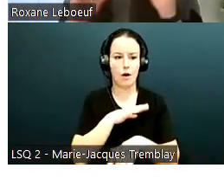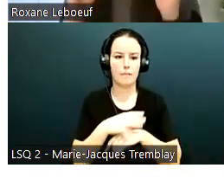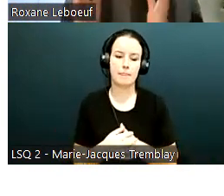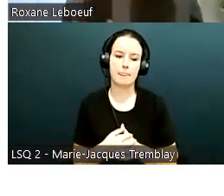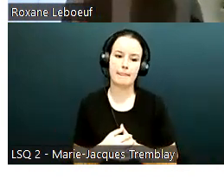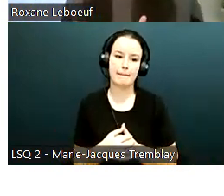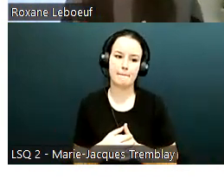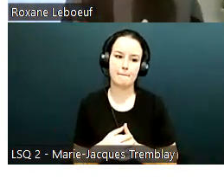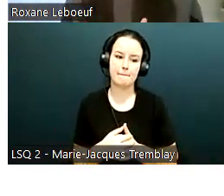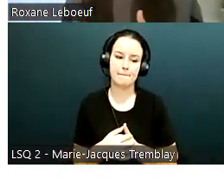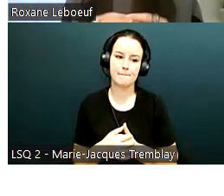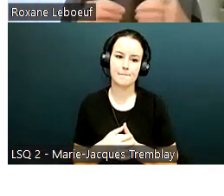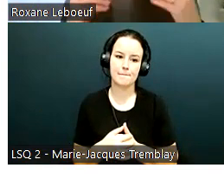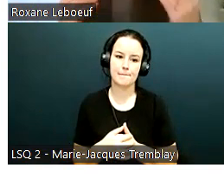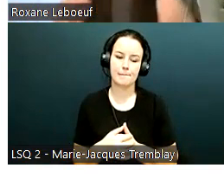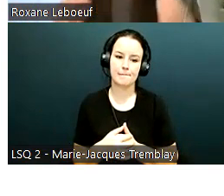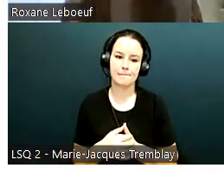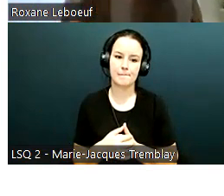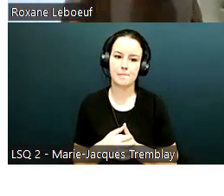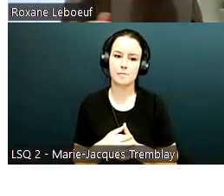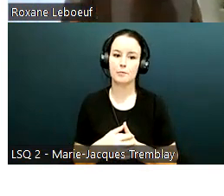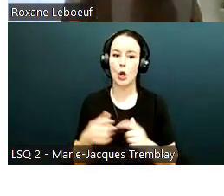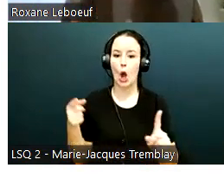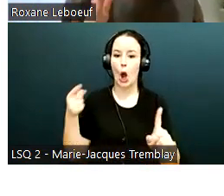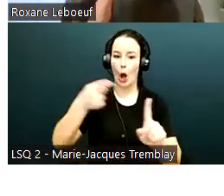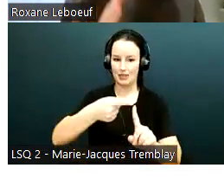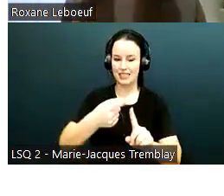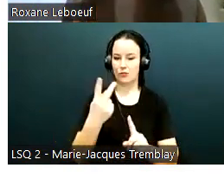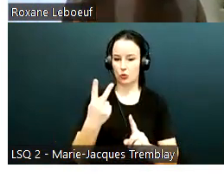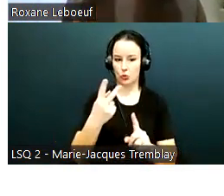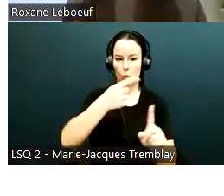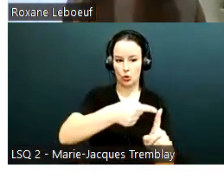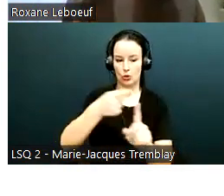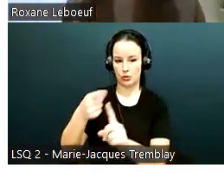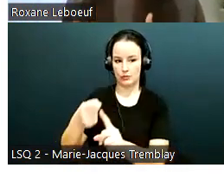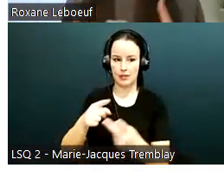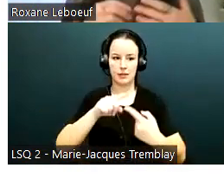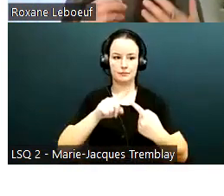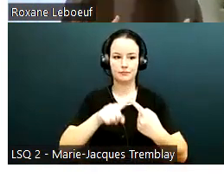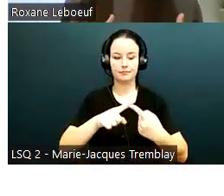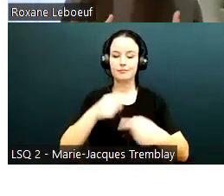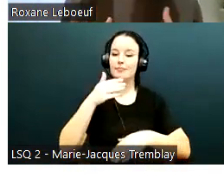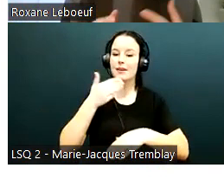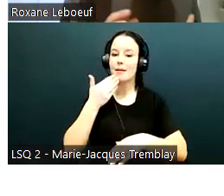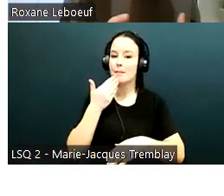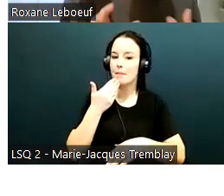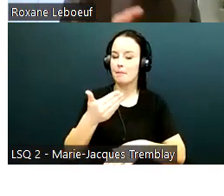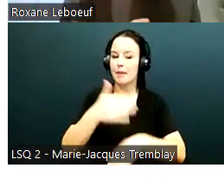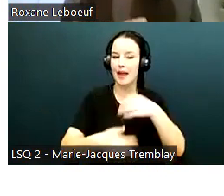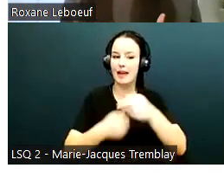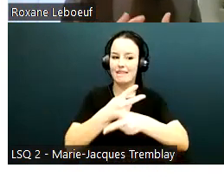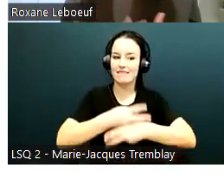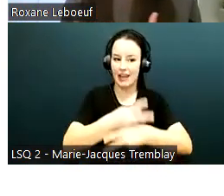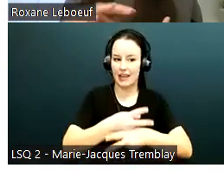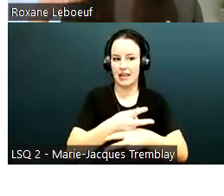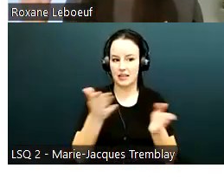Pardon. Le programme a un double objectif. Le premier, de promouvoir la bienveillance en valorisant la bienveillance